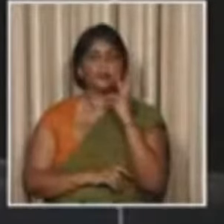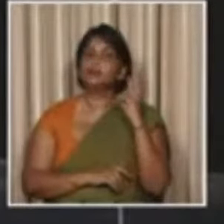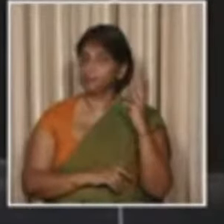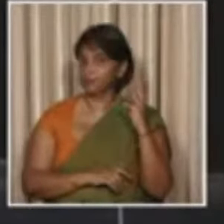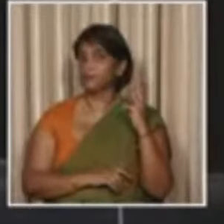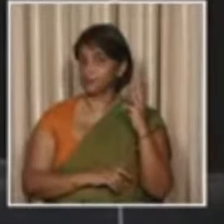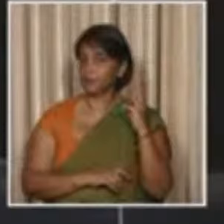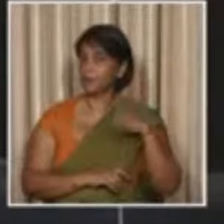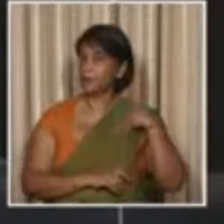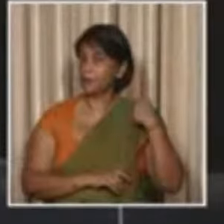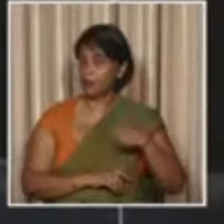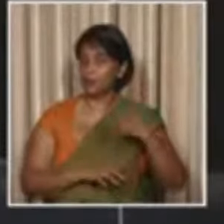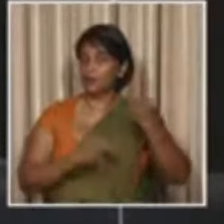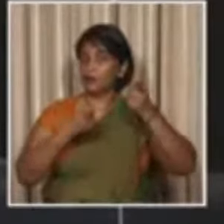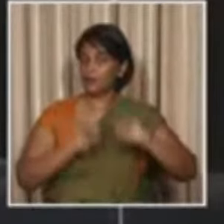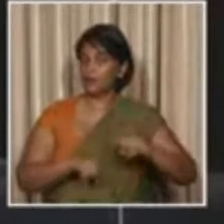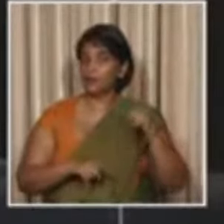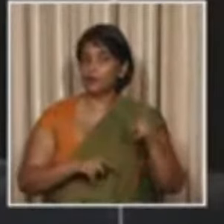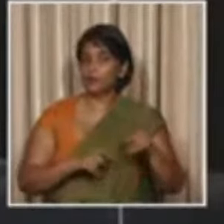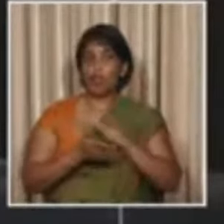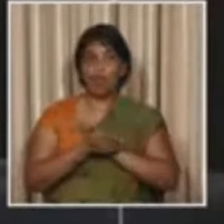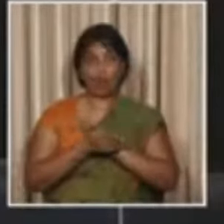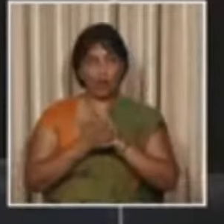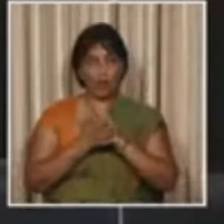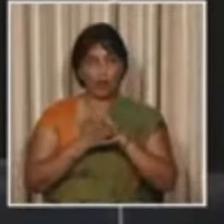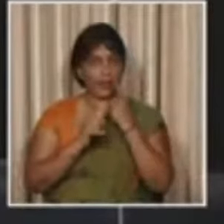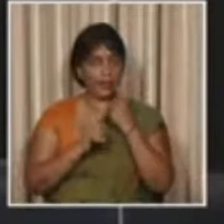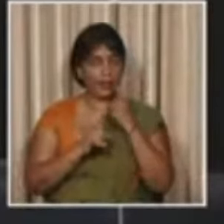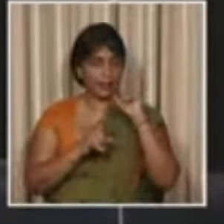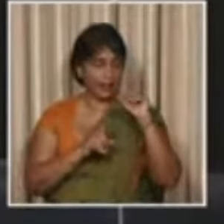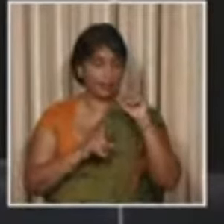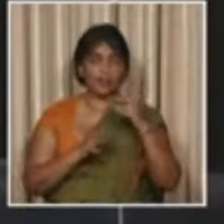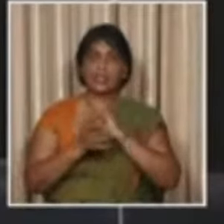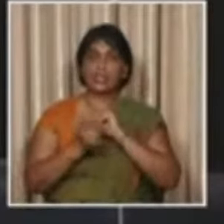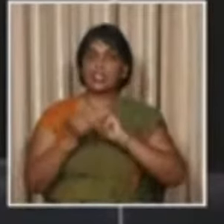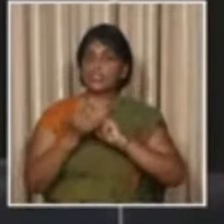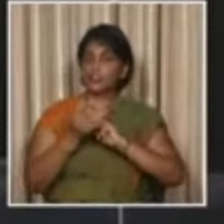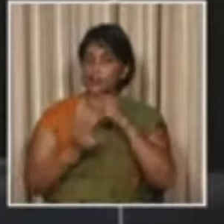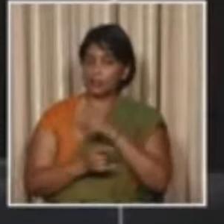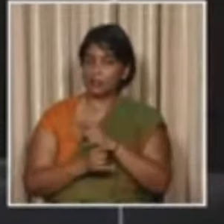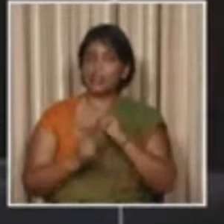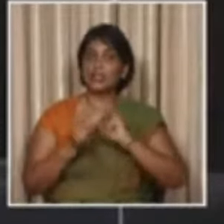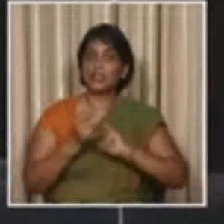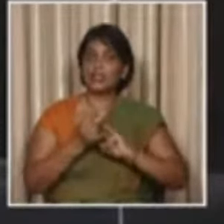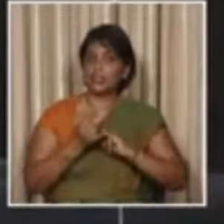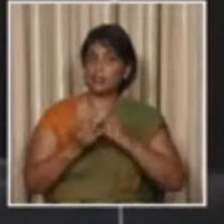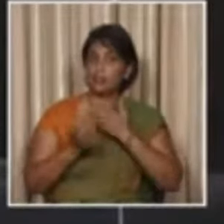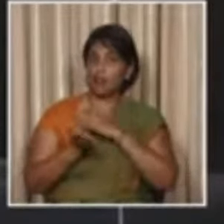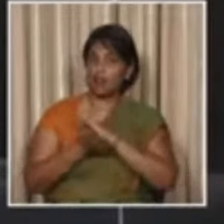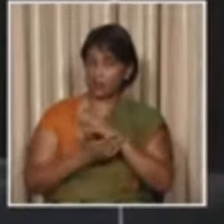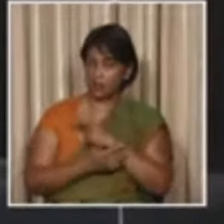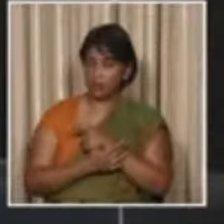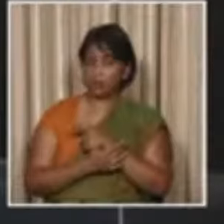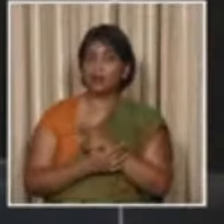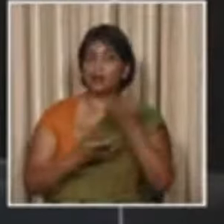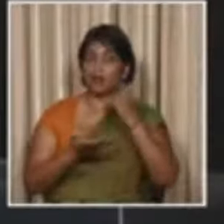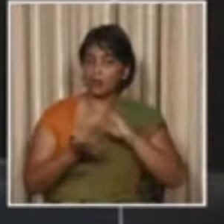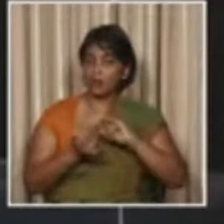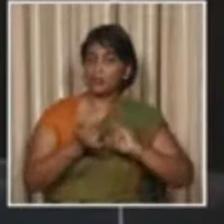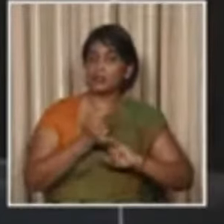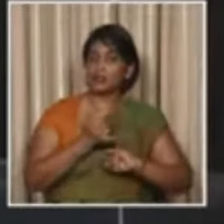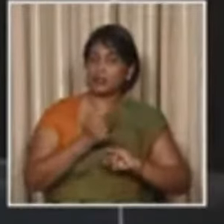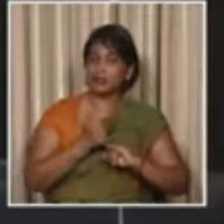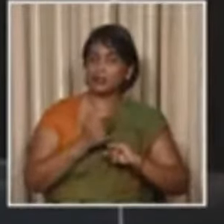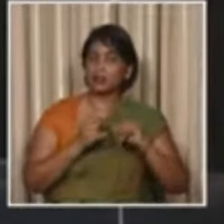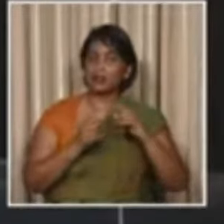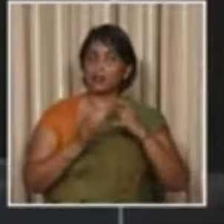3 ප්‍රධාන වශයෙන්, ඊළඟට Kingsbury Hotel, Shangri-La Hotel, Cinnamon Grand, I Shangri-La,